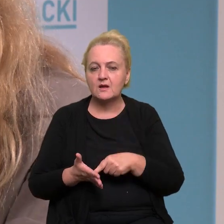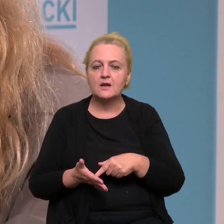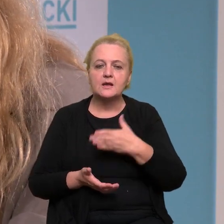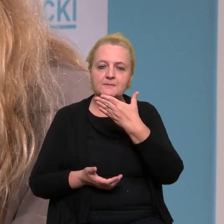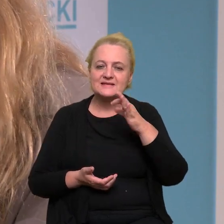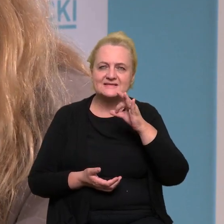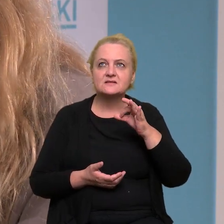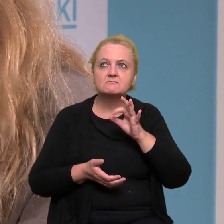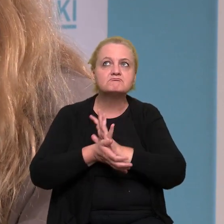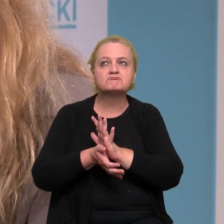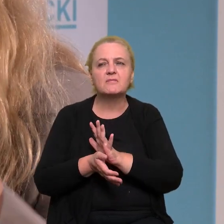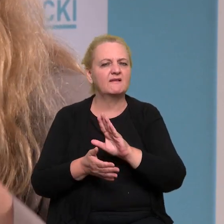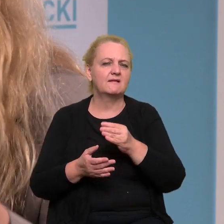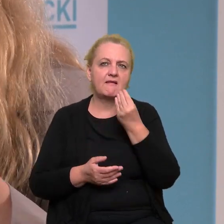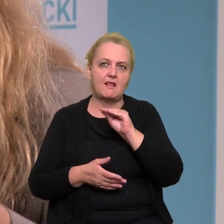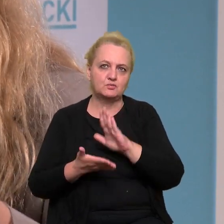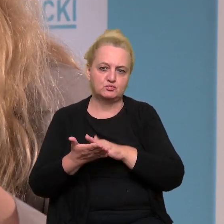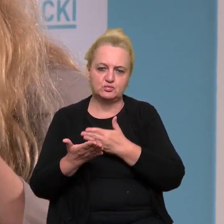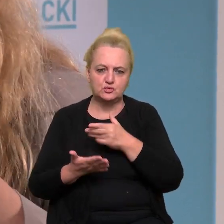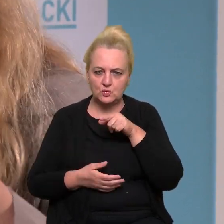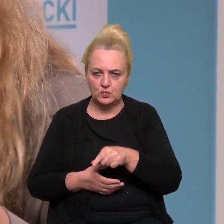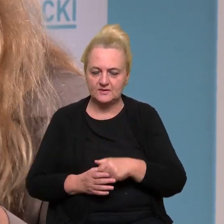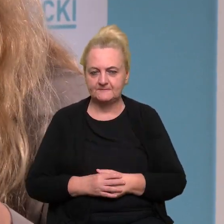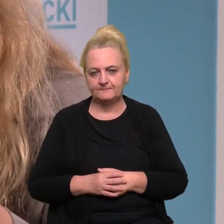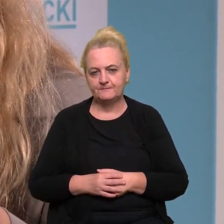Magazin to jest najlepszy chyba przykład.